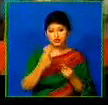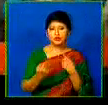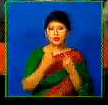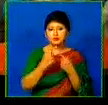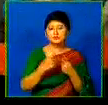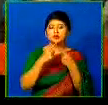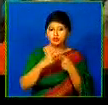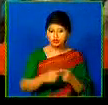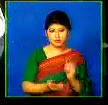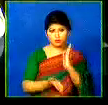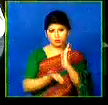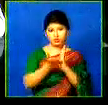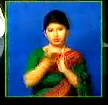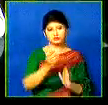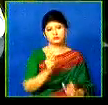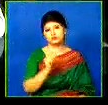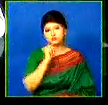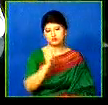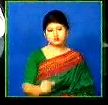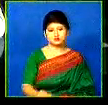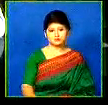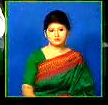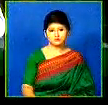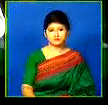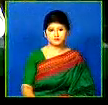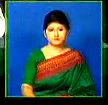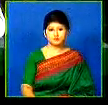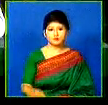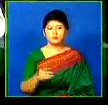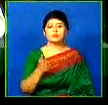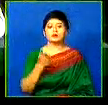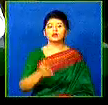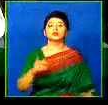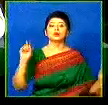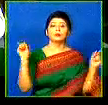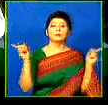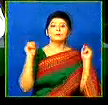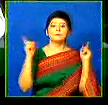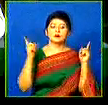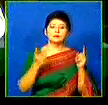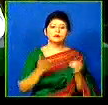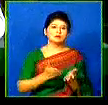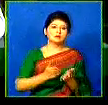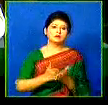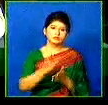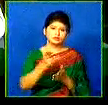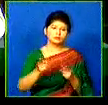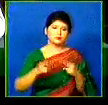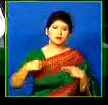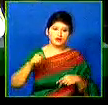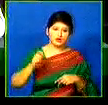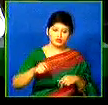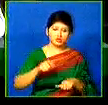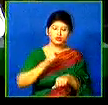পথ সুগম করেছে। গ্রাম আদালত গঠিত হওয়ায় এইসব মামলা উদ্যোগন আইন আদালতে গেলে